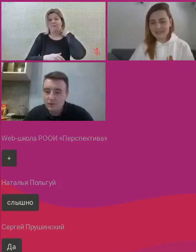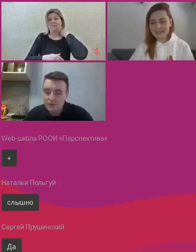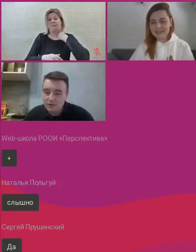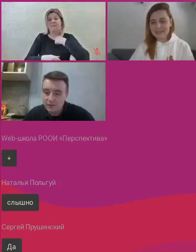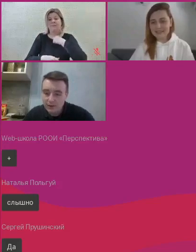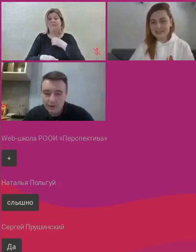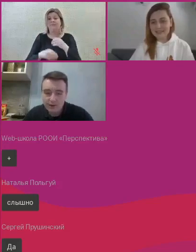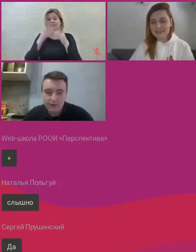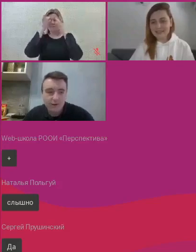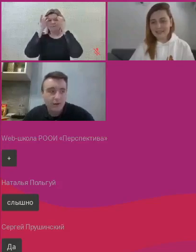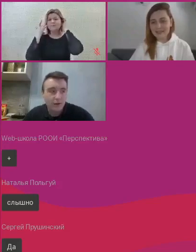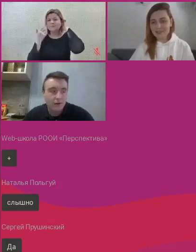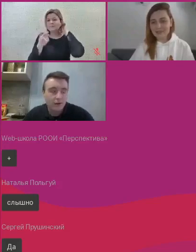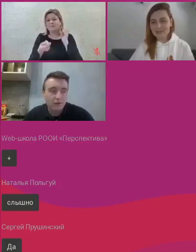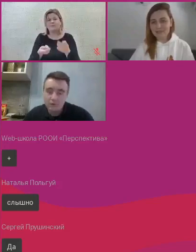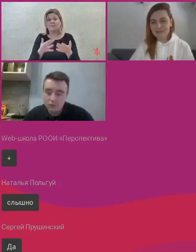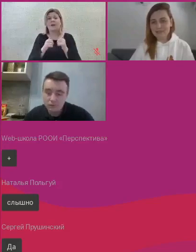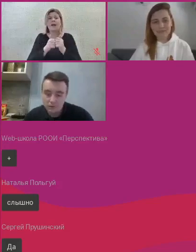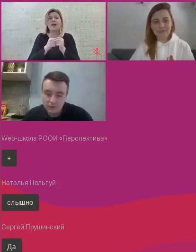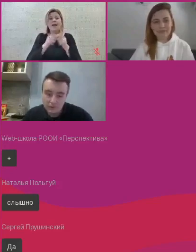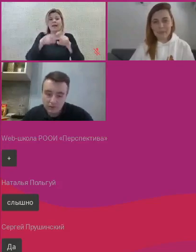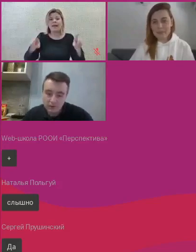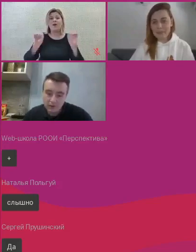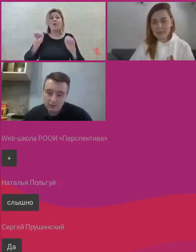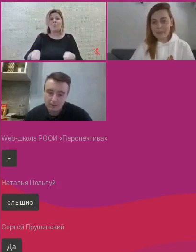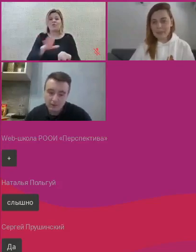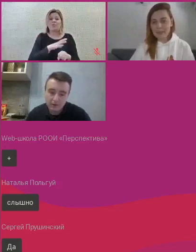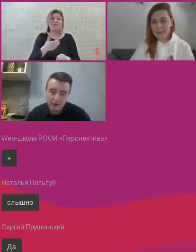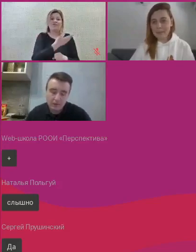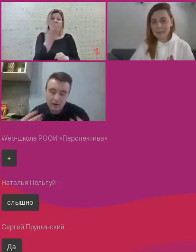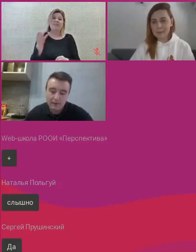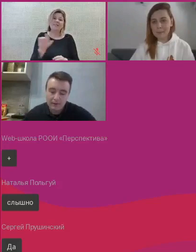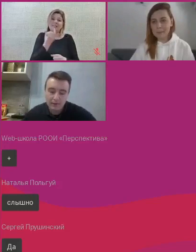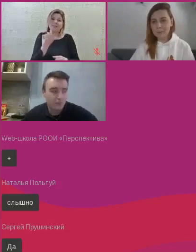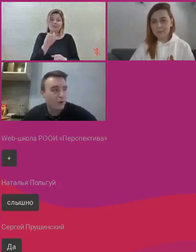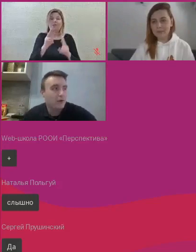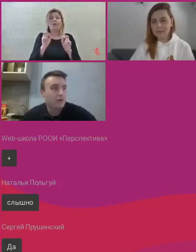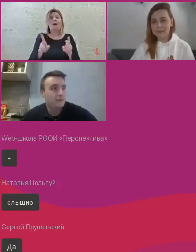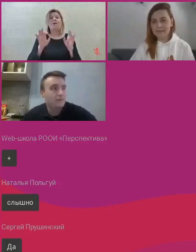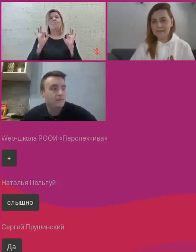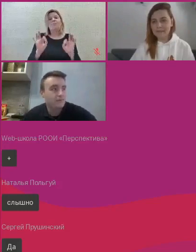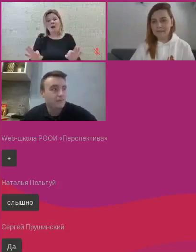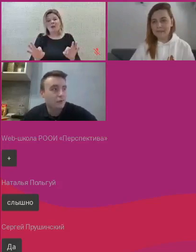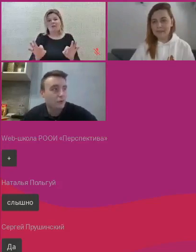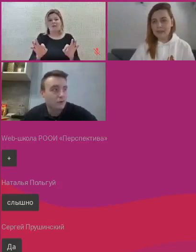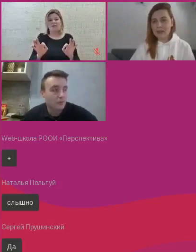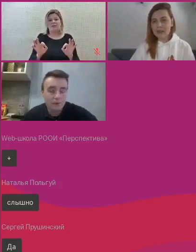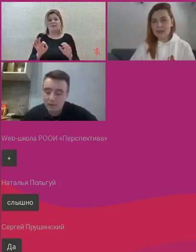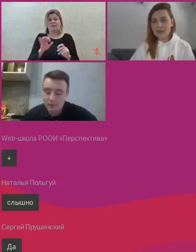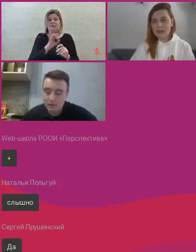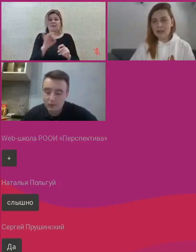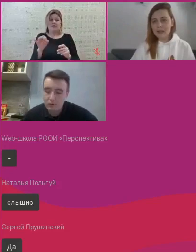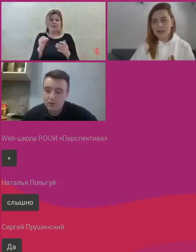Может быть, вас, коллеги, и интересует, как правильно и более